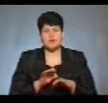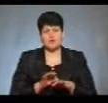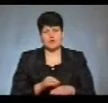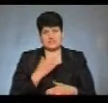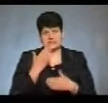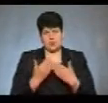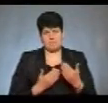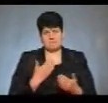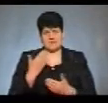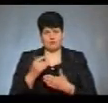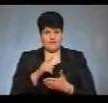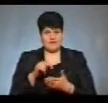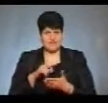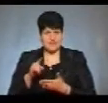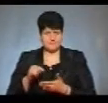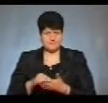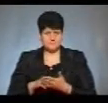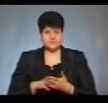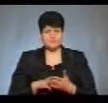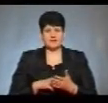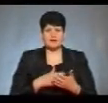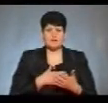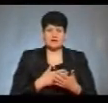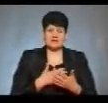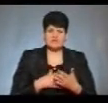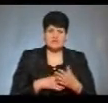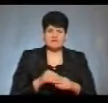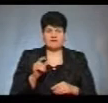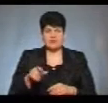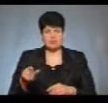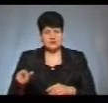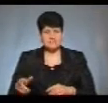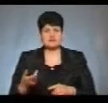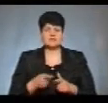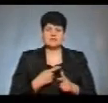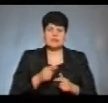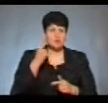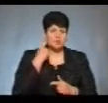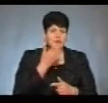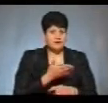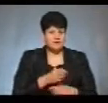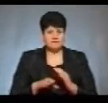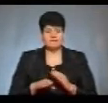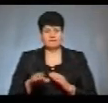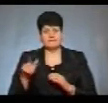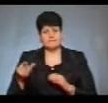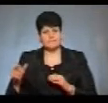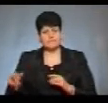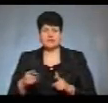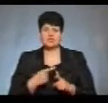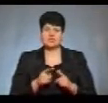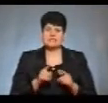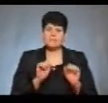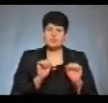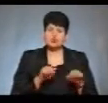скажімо, опитування. Чи це, значить, вмірюється активність виборців, чи це їхні думки, чи це, власне, їхні